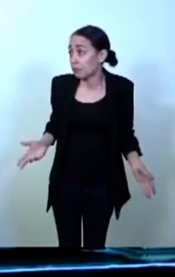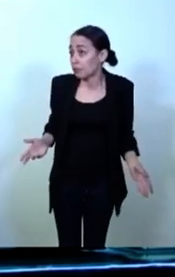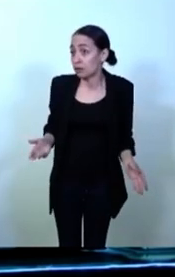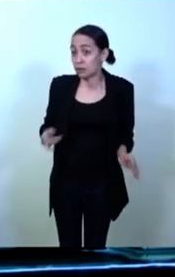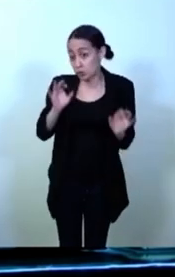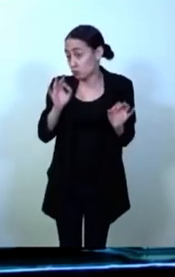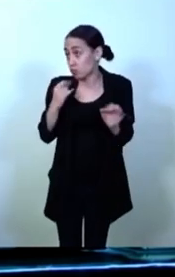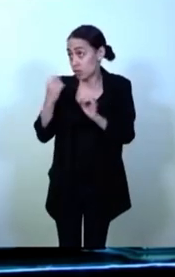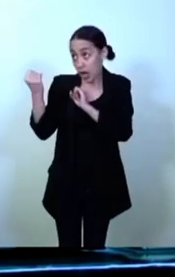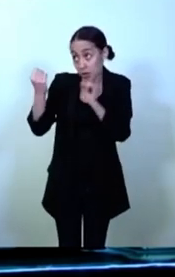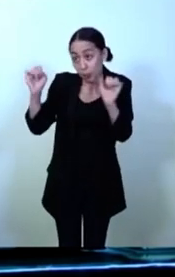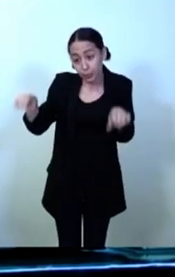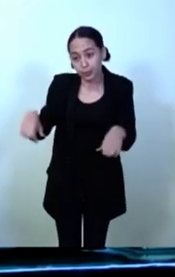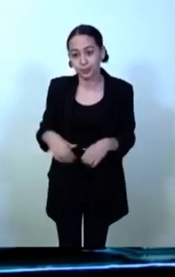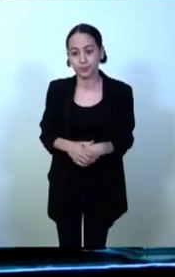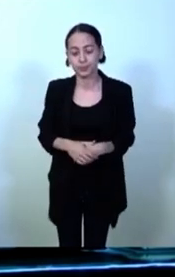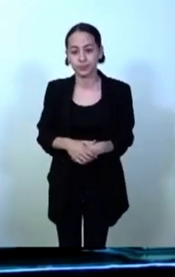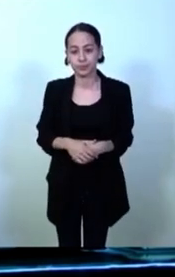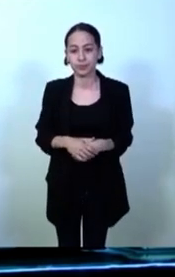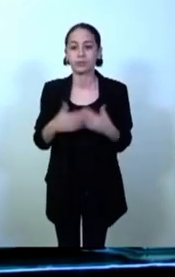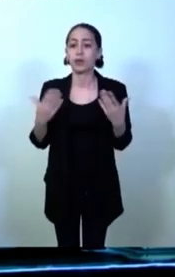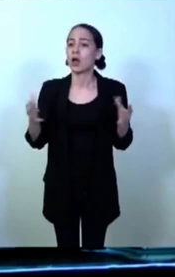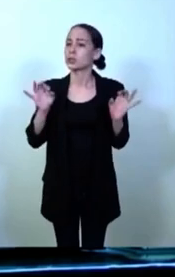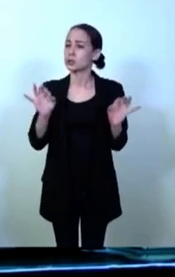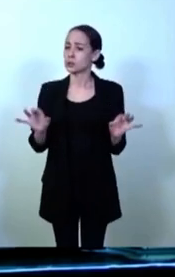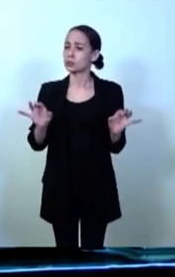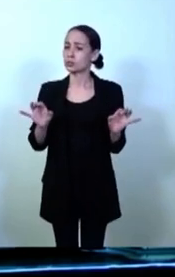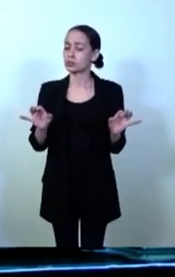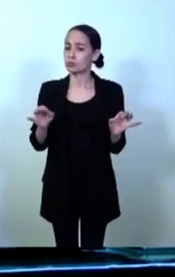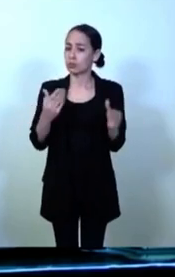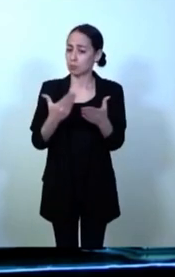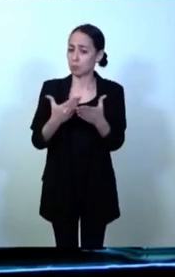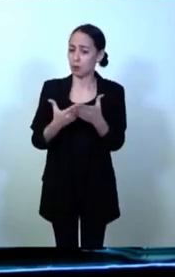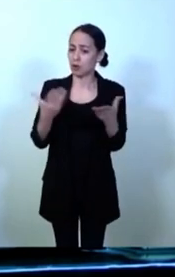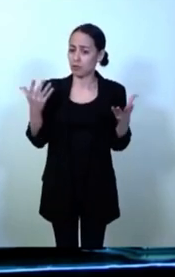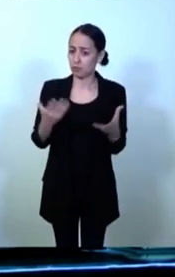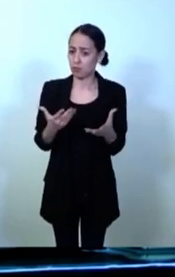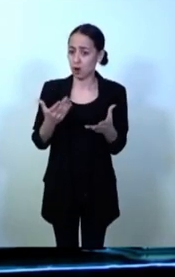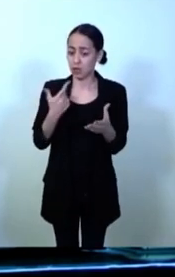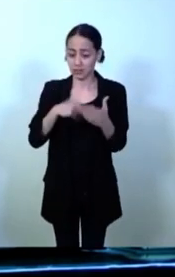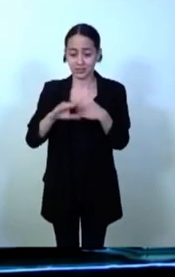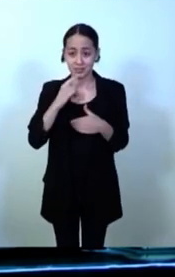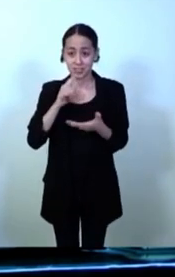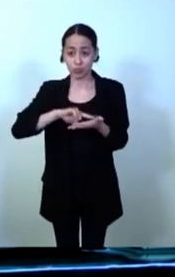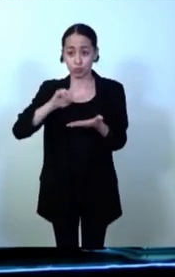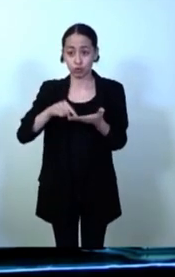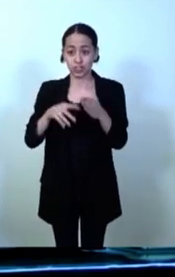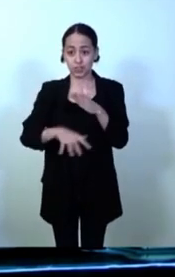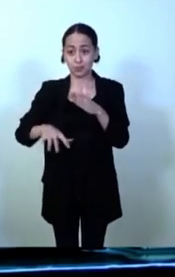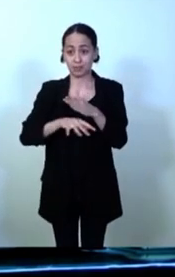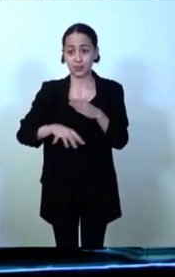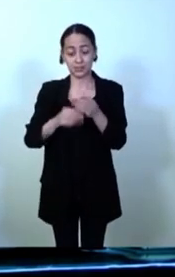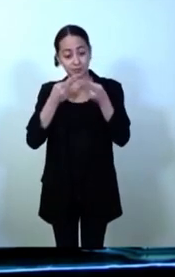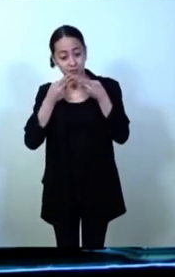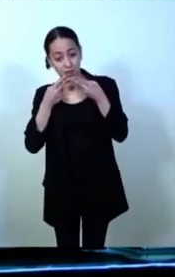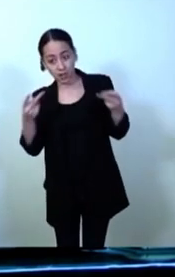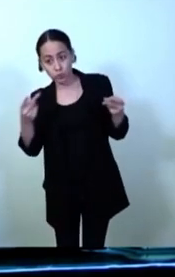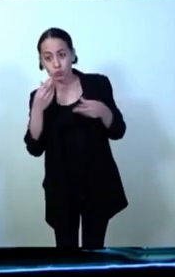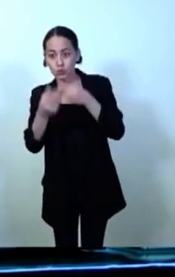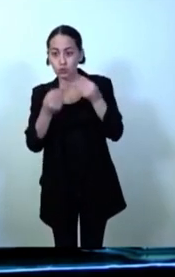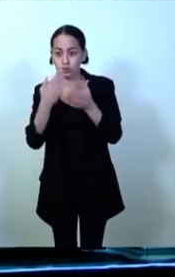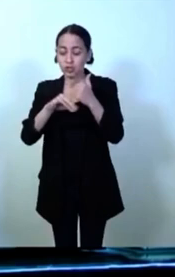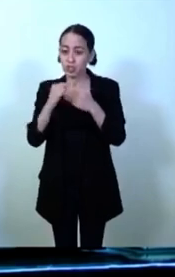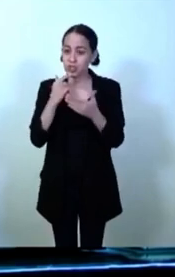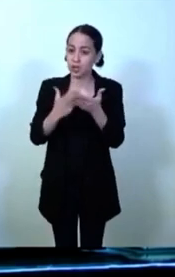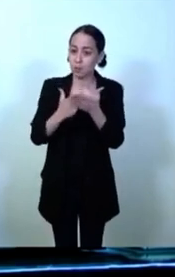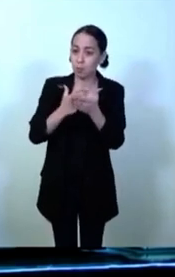ça. J'en veux pour preuve tout simplement l'annonce des réalisations citées dans ce budget primitif ou dans le projet de mandature et qui ne sont autres